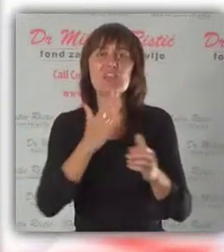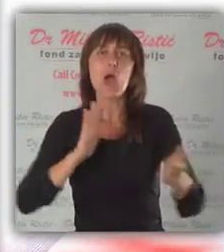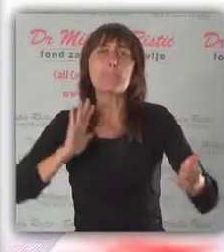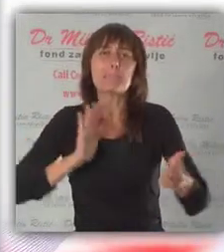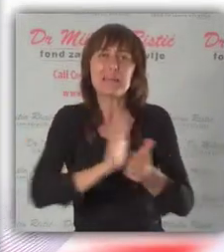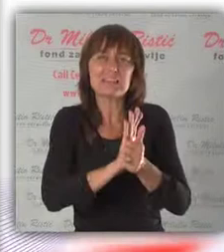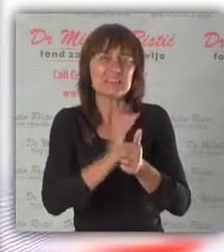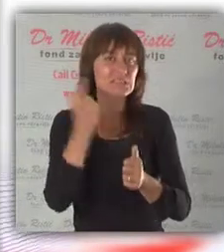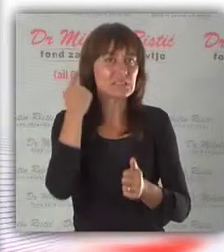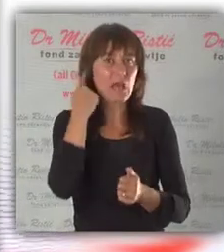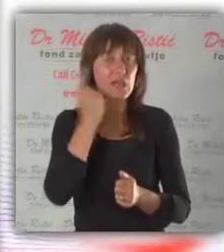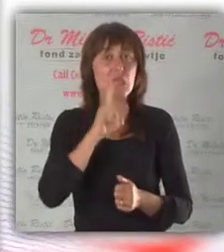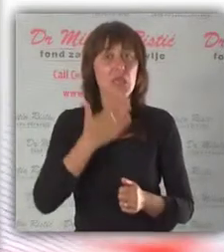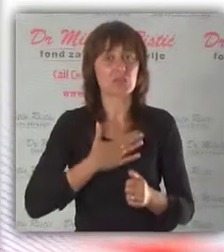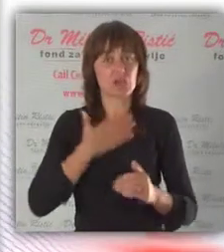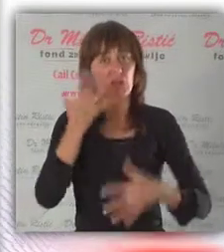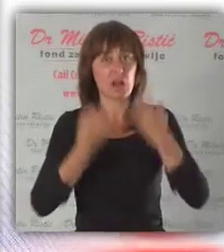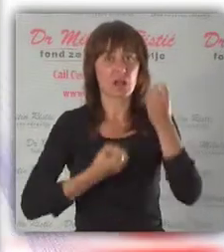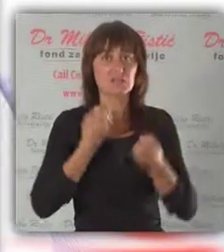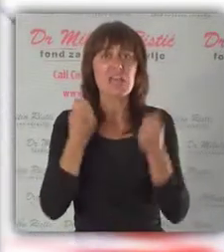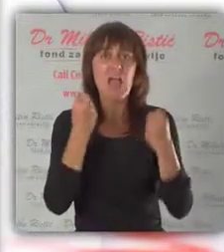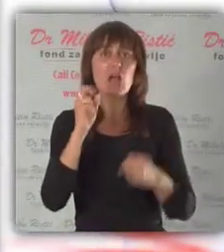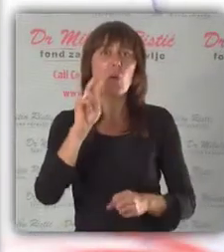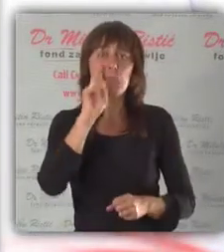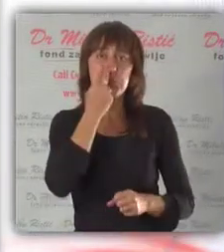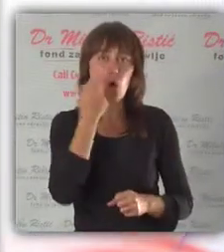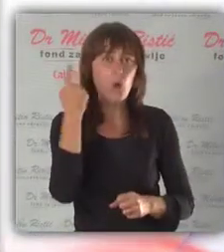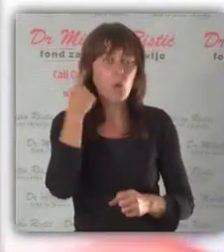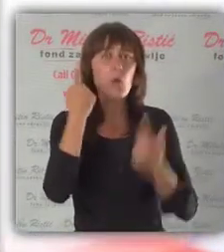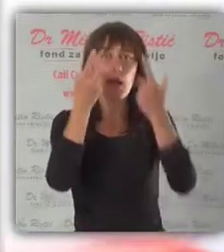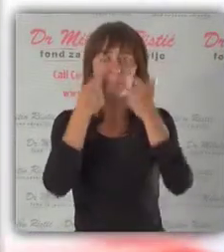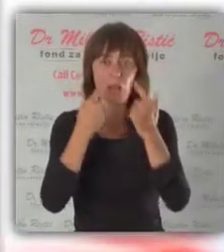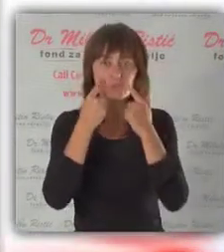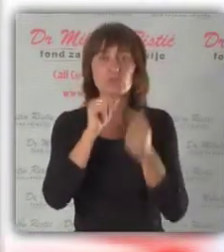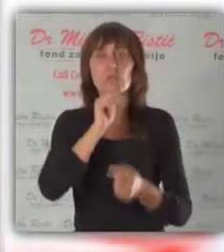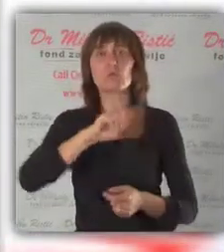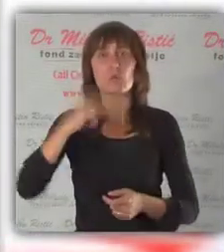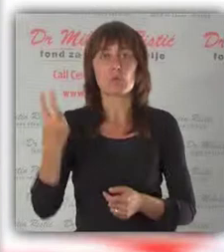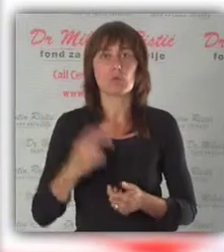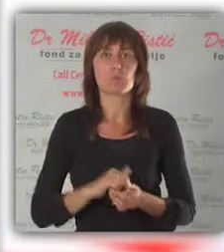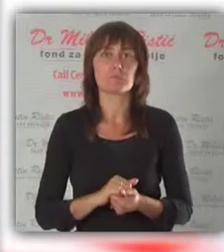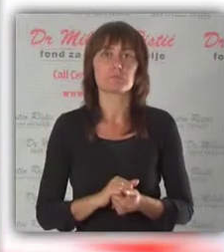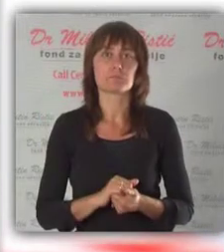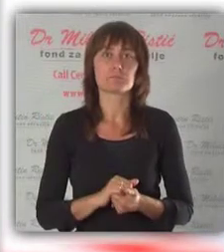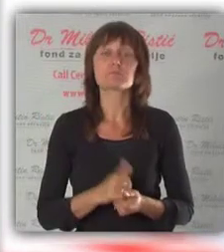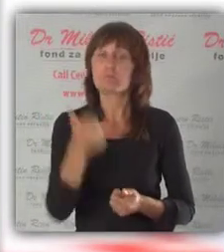razlika u stvaranju tog pritiska, samim tim i mogu da budu neželjene reakcije tipa jakog bola u uhu, plača i tako dalje.